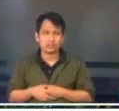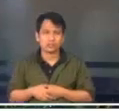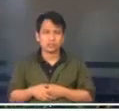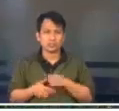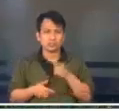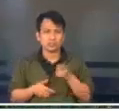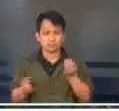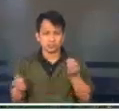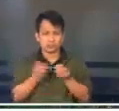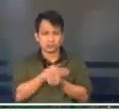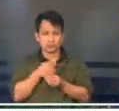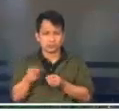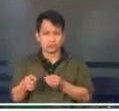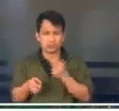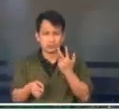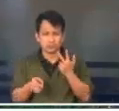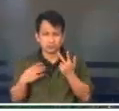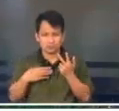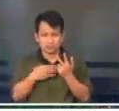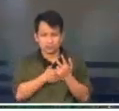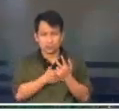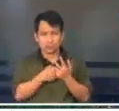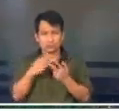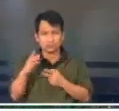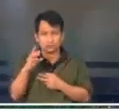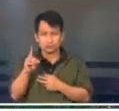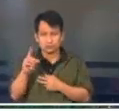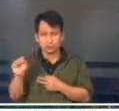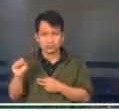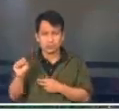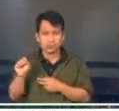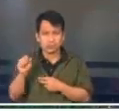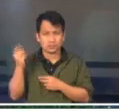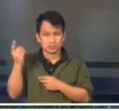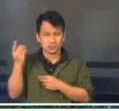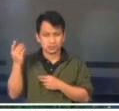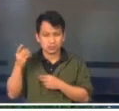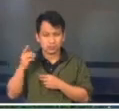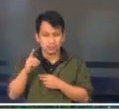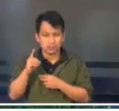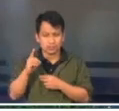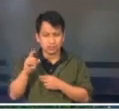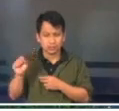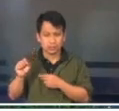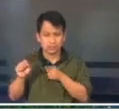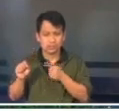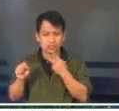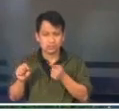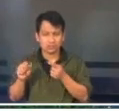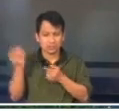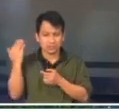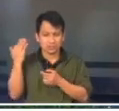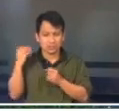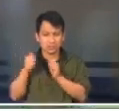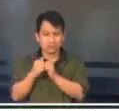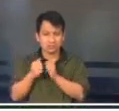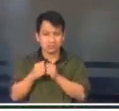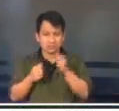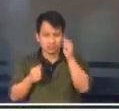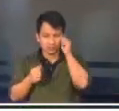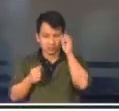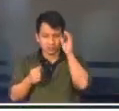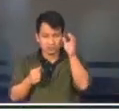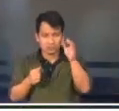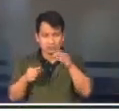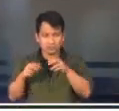Sinibak ng kamera ang tatlong deputy speaker na mga kilalang kaalyado ni dating House Speaker Alan Peter Cayetano. Iniupo